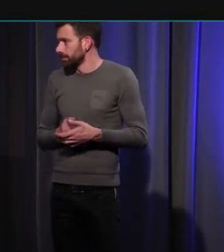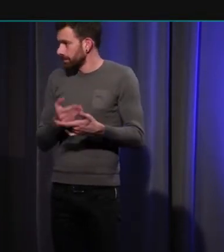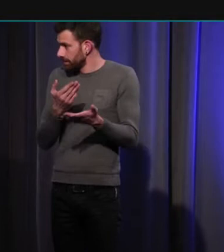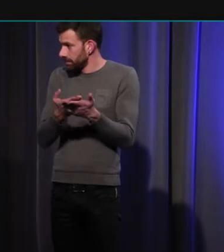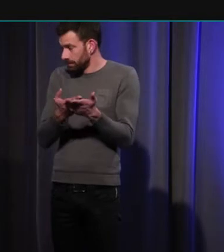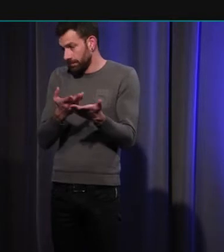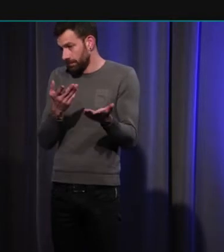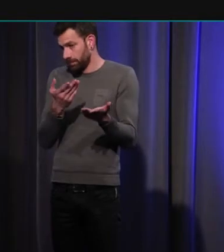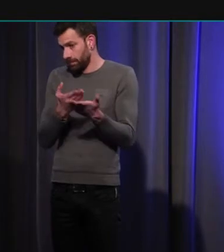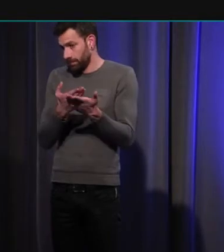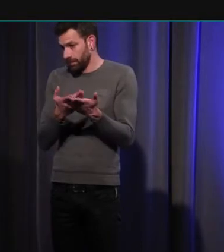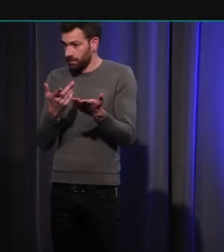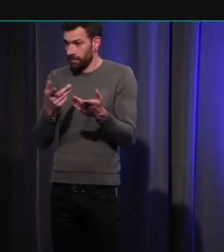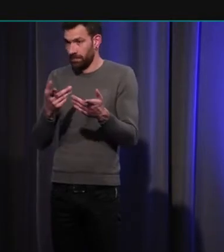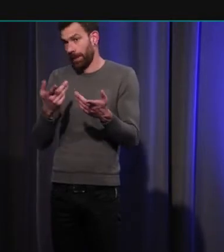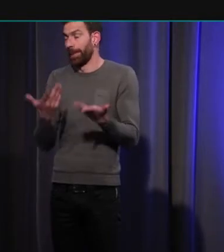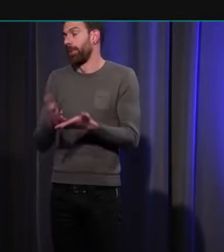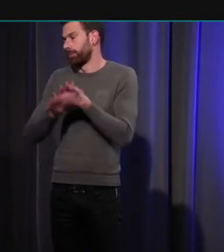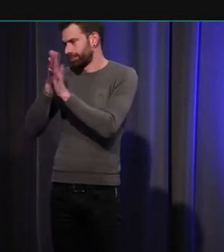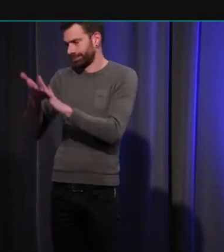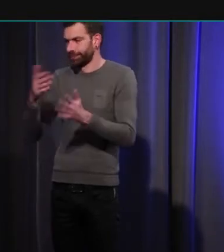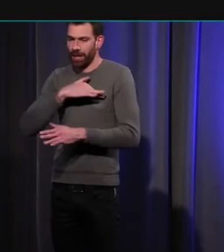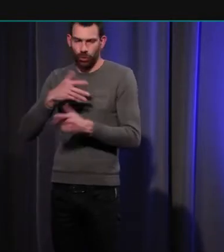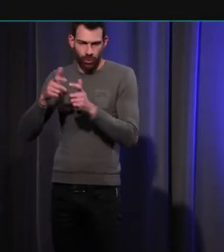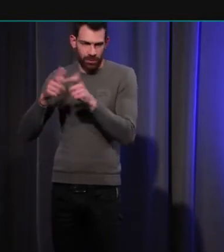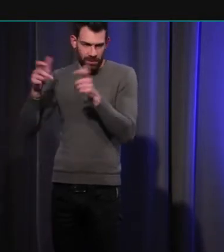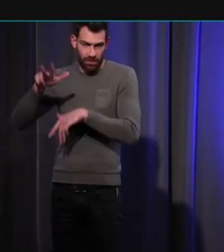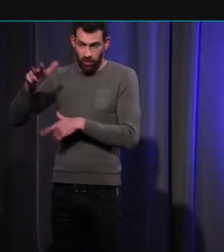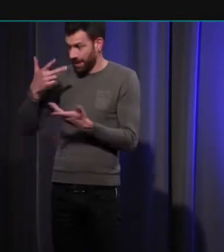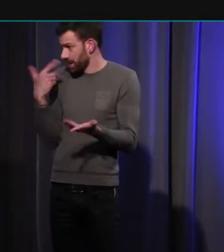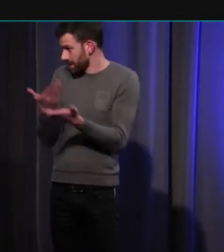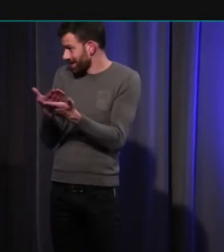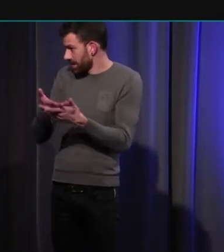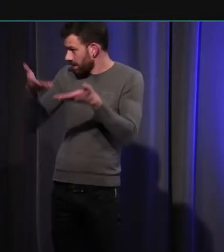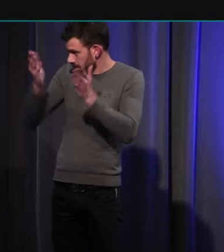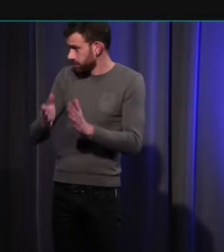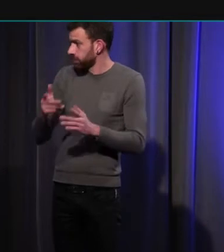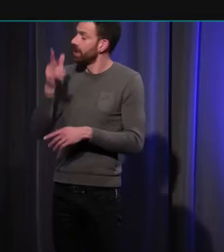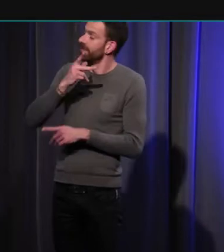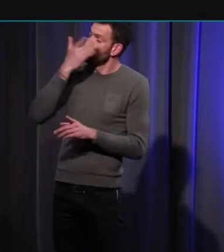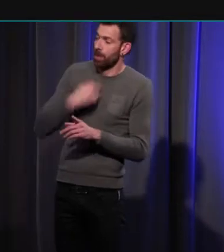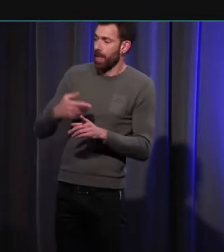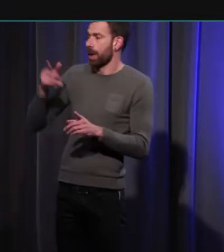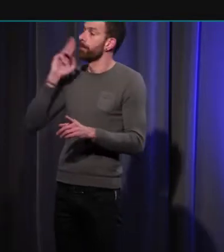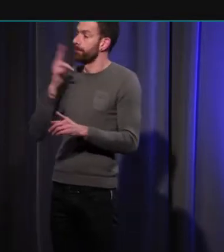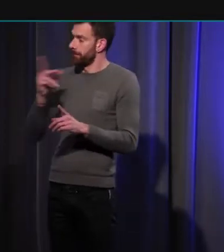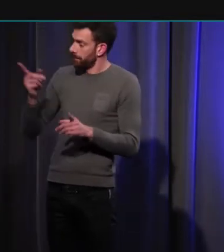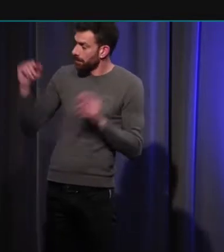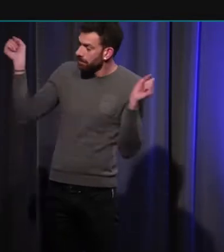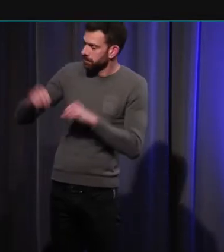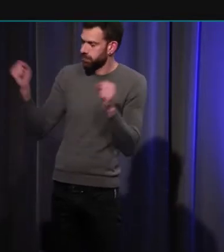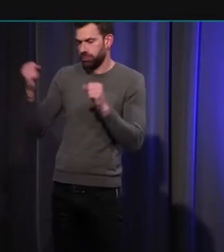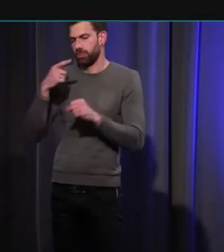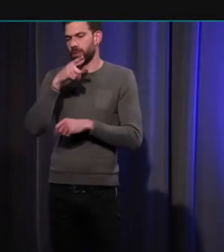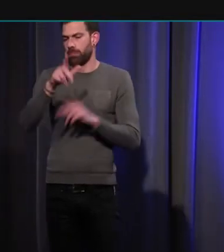une agence de immobilière maintenant où ça a été décidé entre le pape et philippe le bel que l'ordre du temple allait être